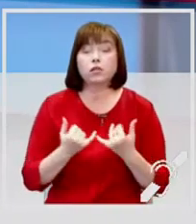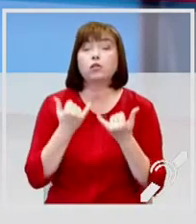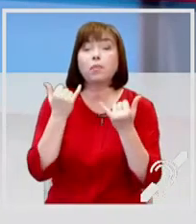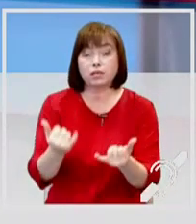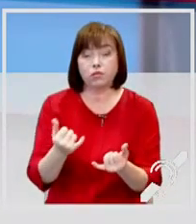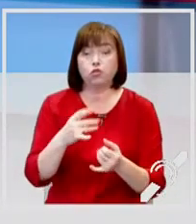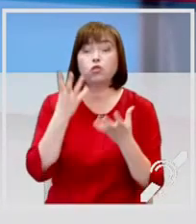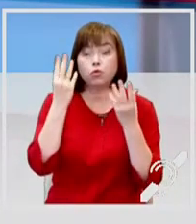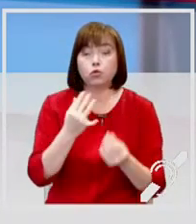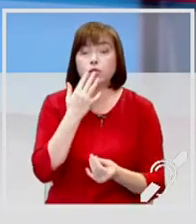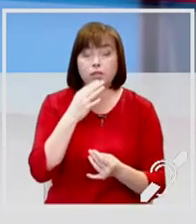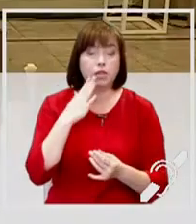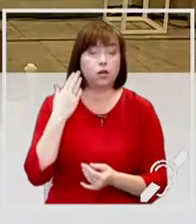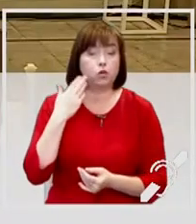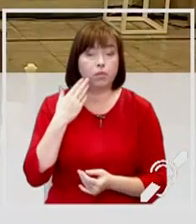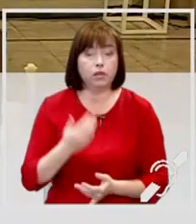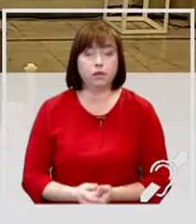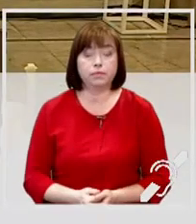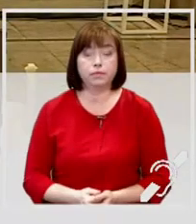Zilei Naționale a României.